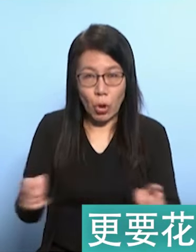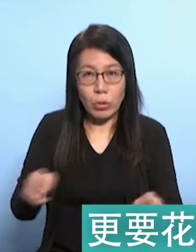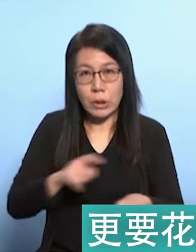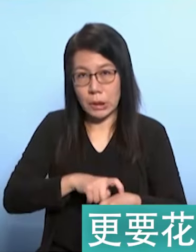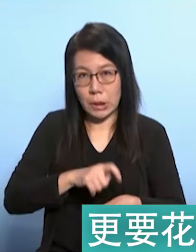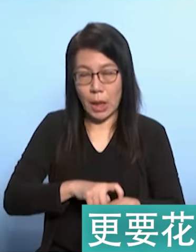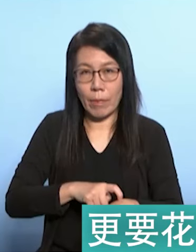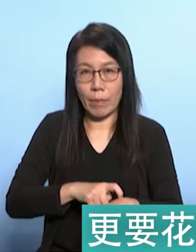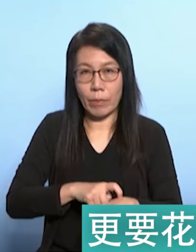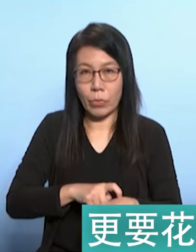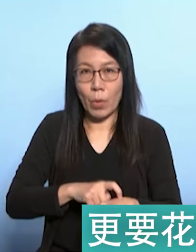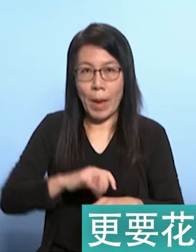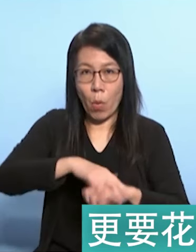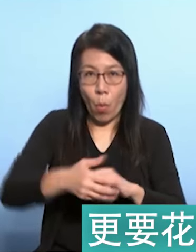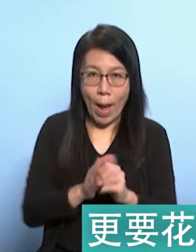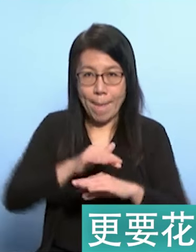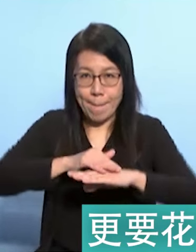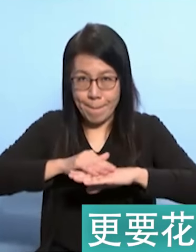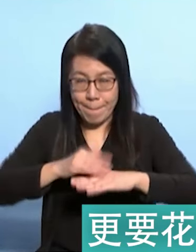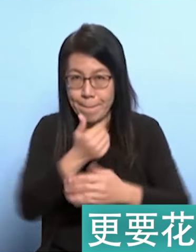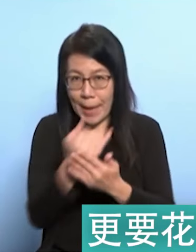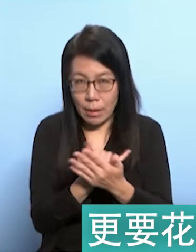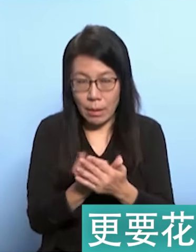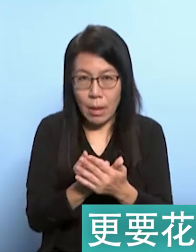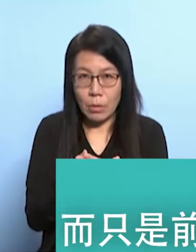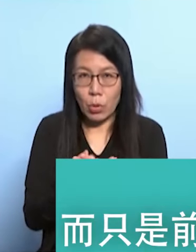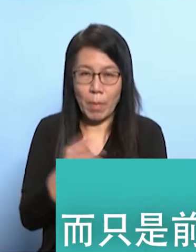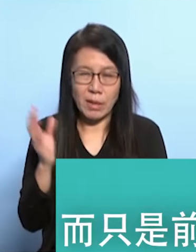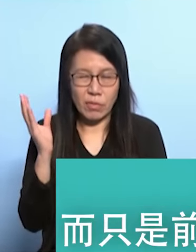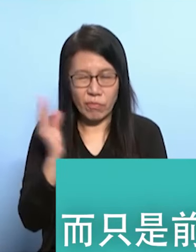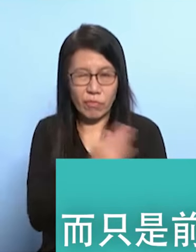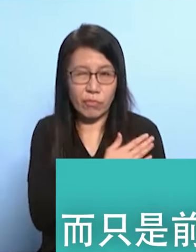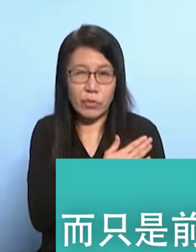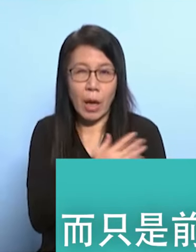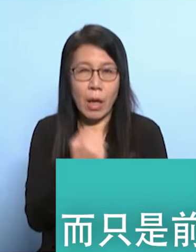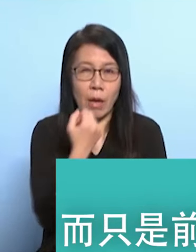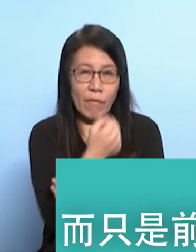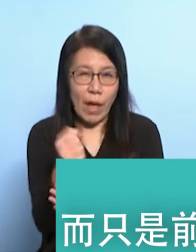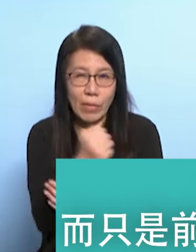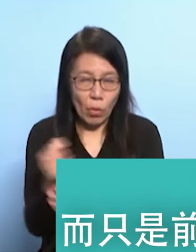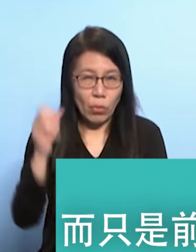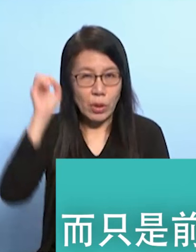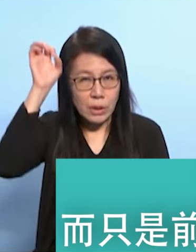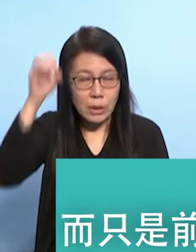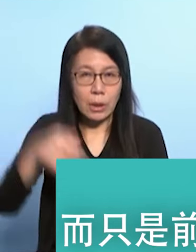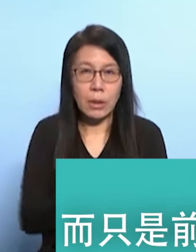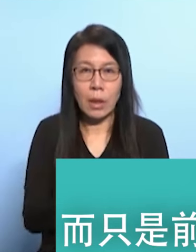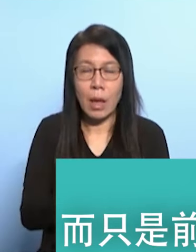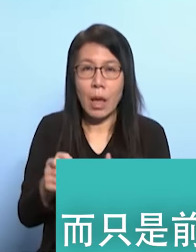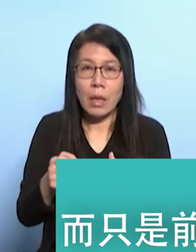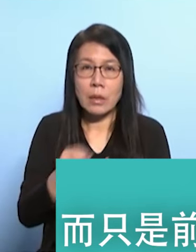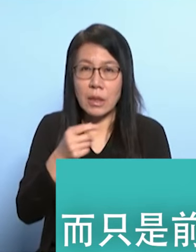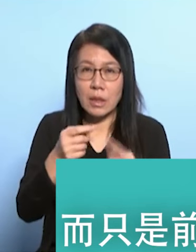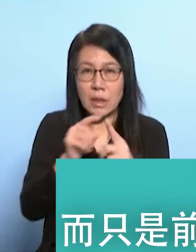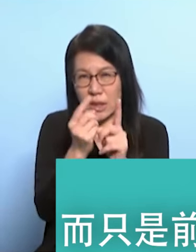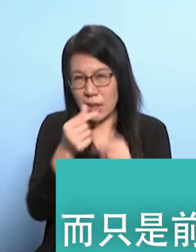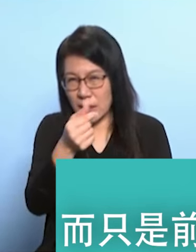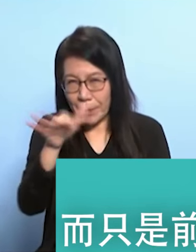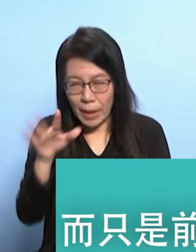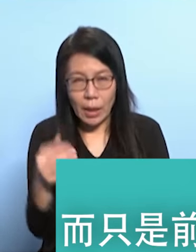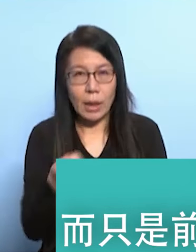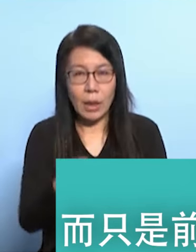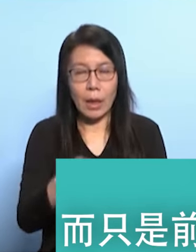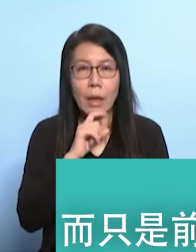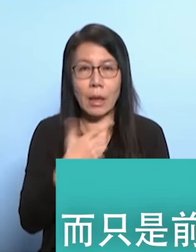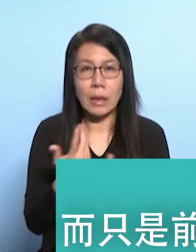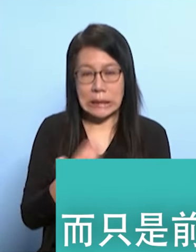長時間去搞環評和處理反對意見。11億多不是興建公路，而是只是前期研